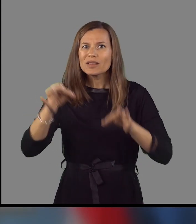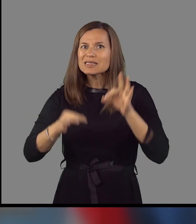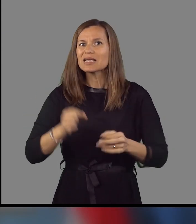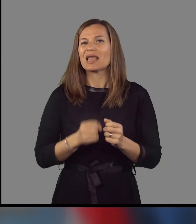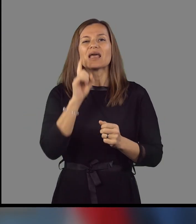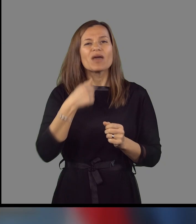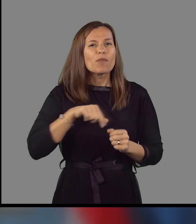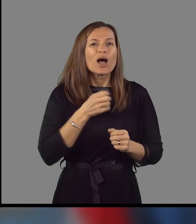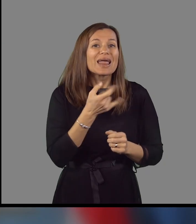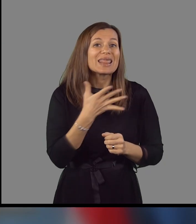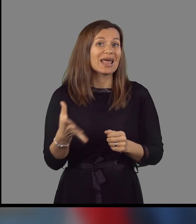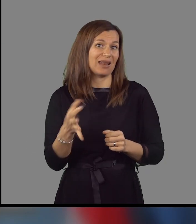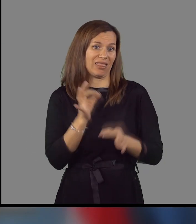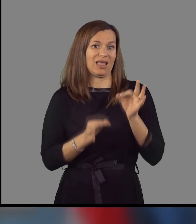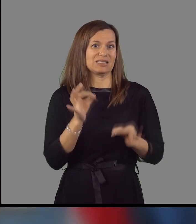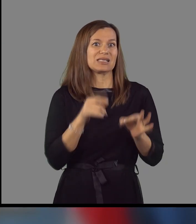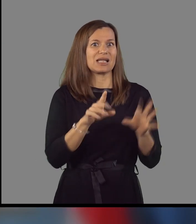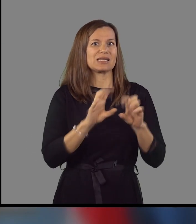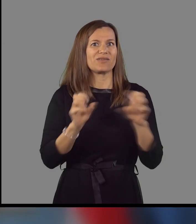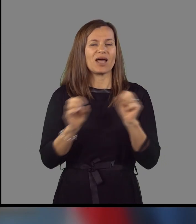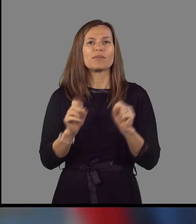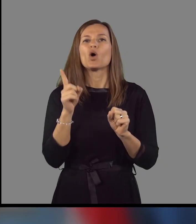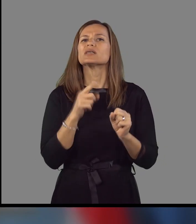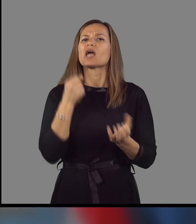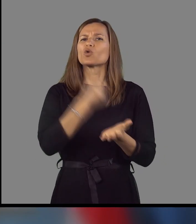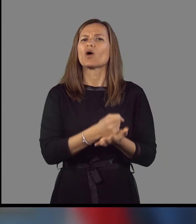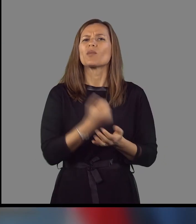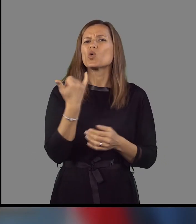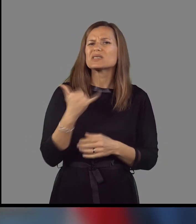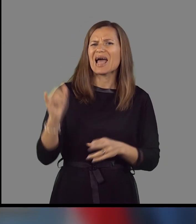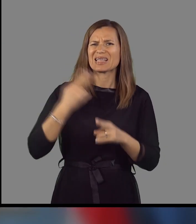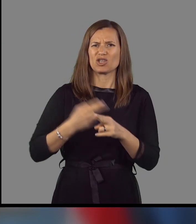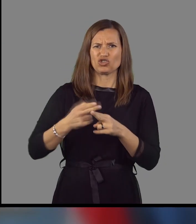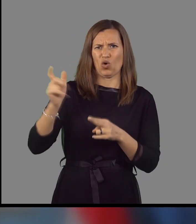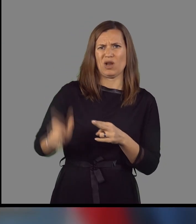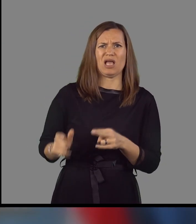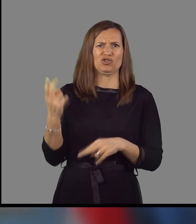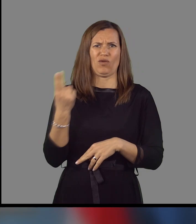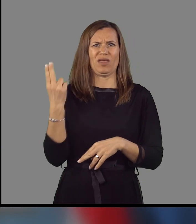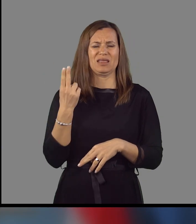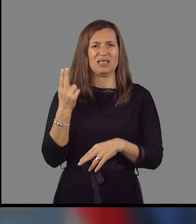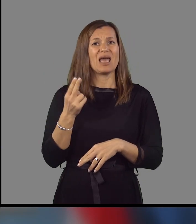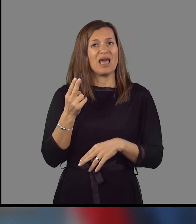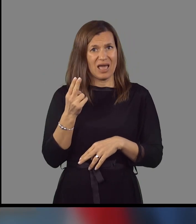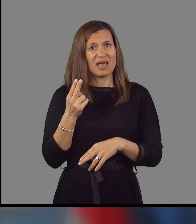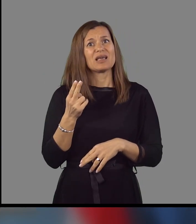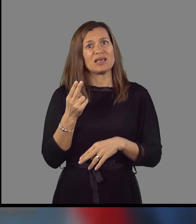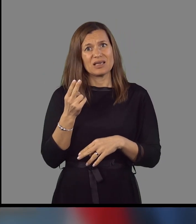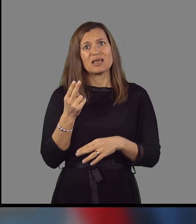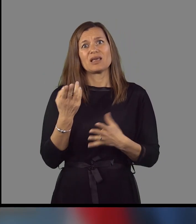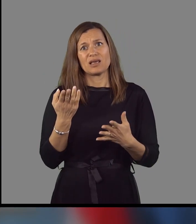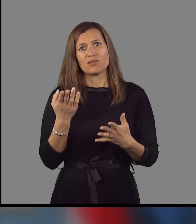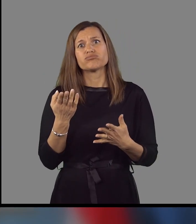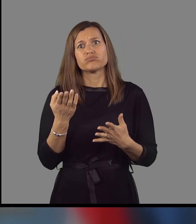se izvajajo in zagotavljamo, da bo vsak državljan Slovenije, ki bo izpolnjeval